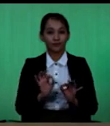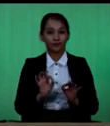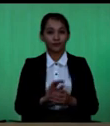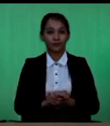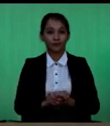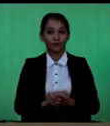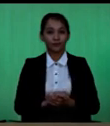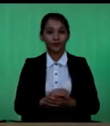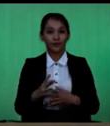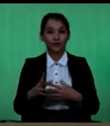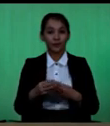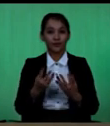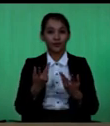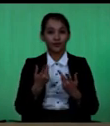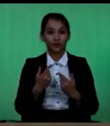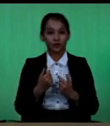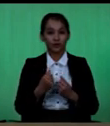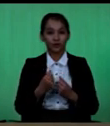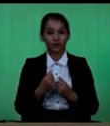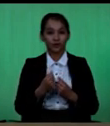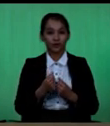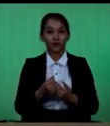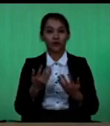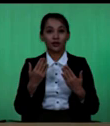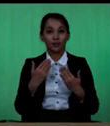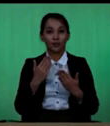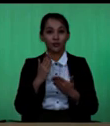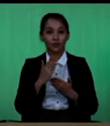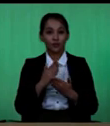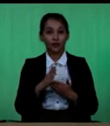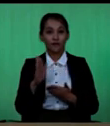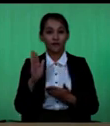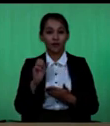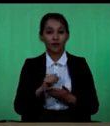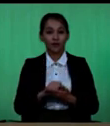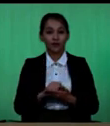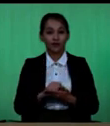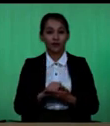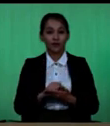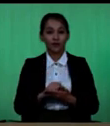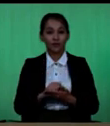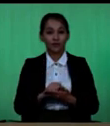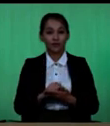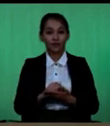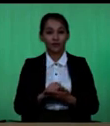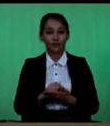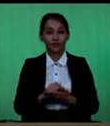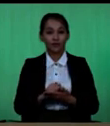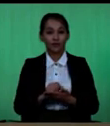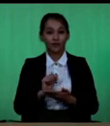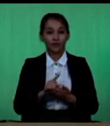Keling, birgalashib yechib, bir oz ham dam olib olamiz, ham bu masalani, bu misolni tushunib